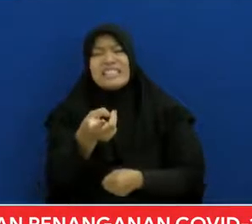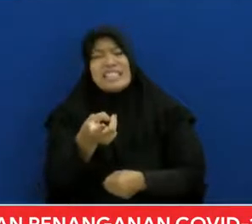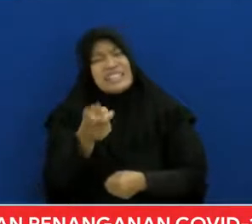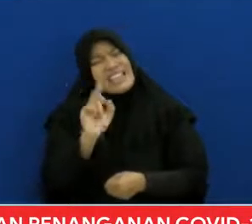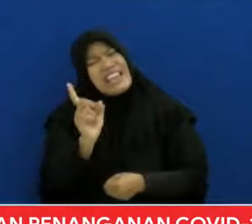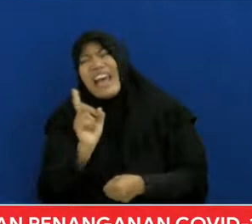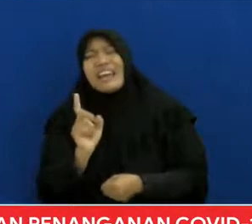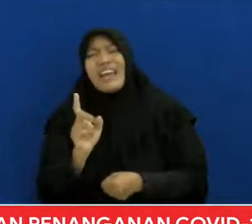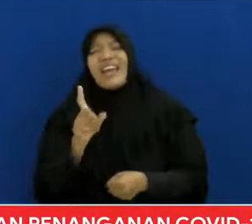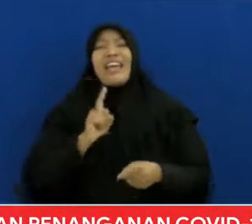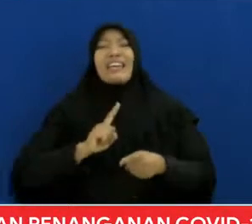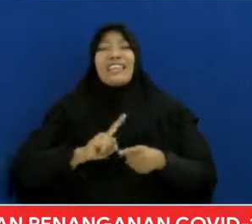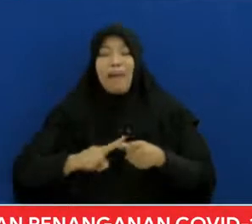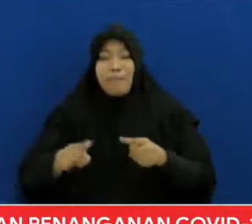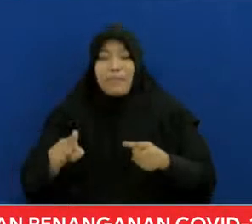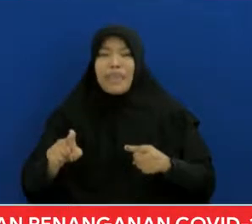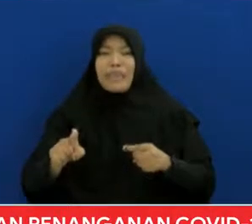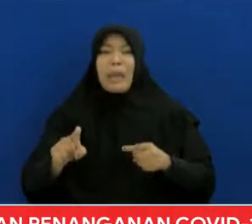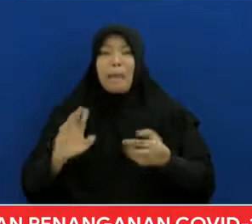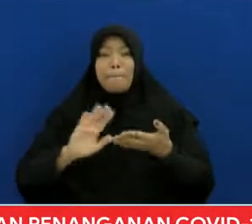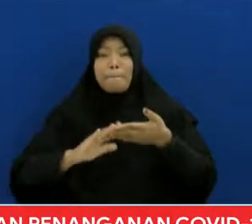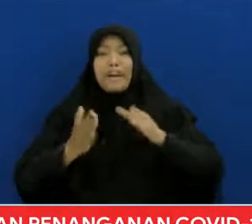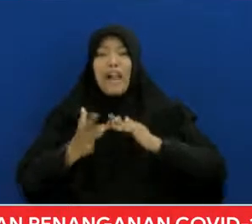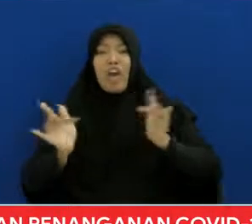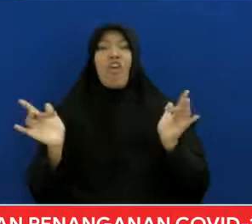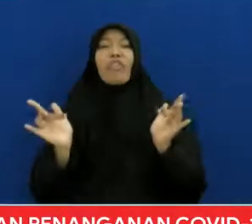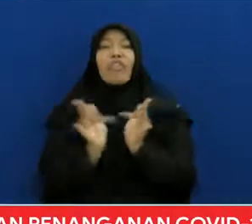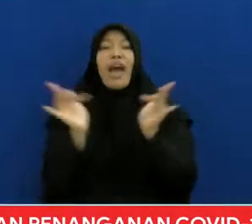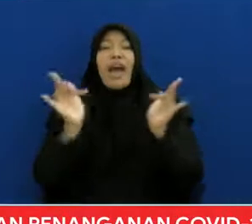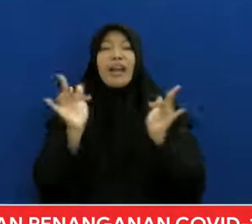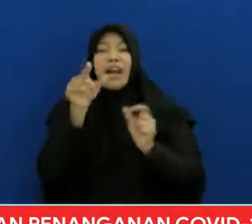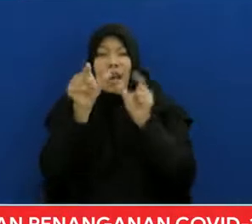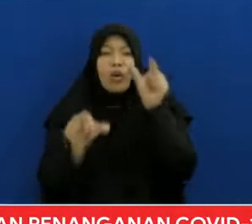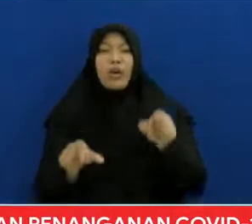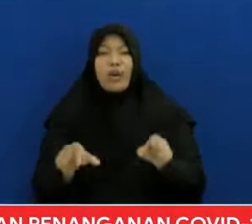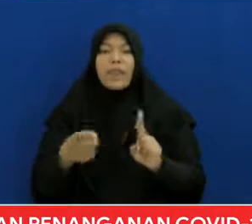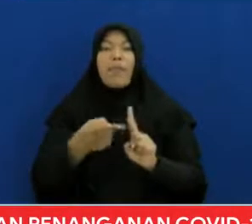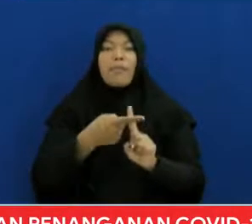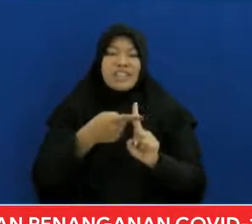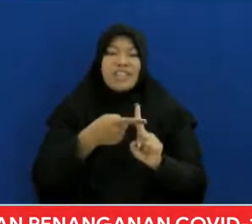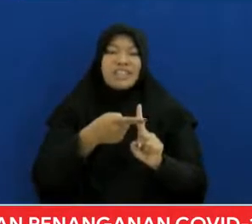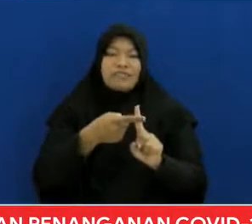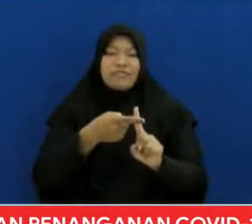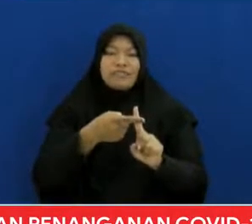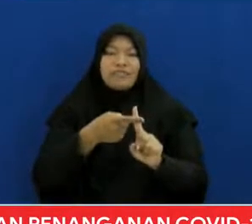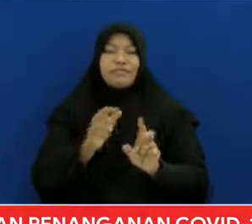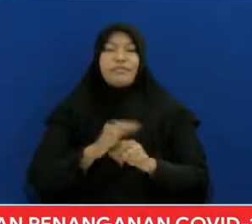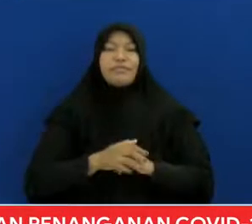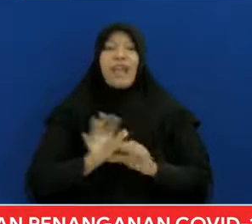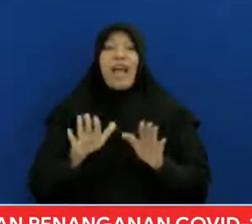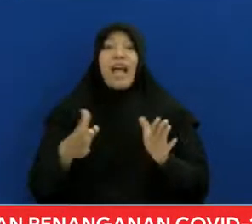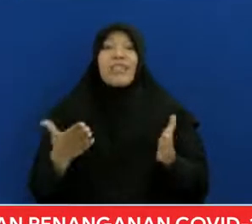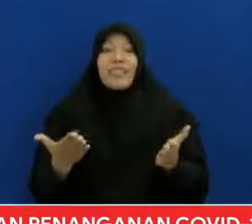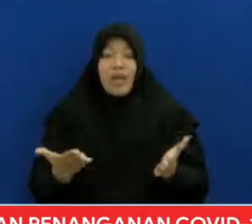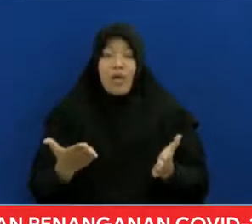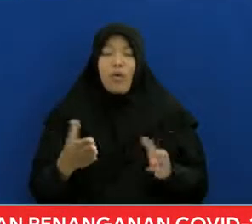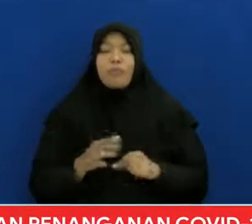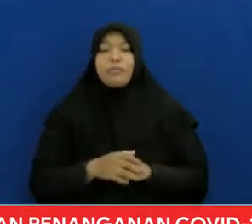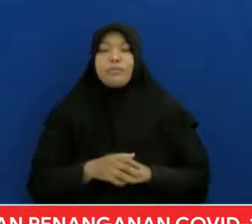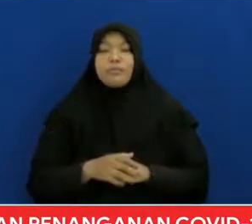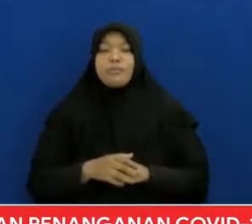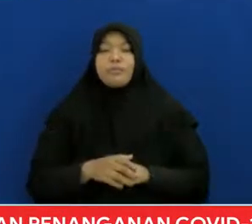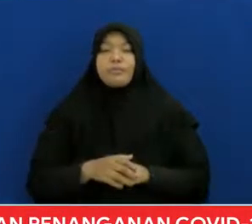memiliki riwayat kontak erat dengan penderita COVID-19. Atau juga yang